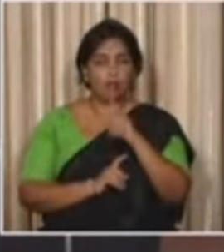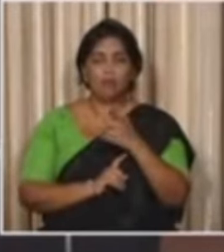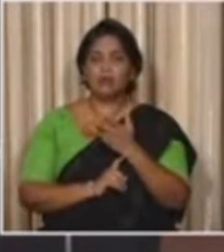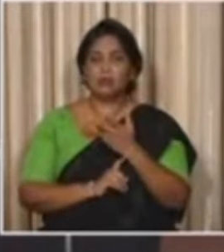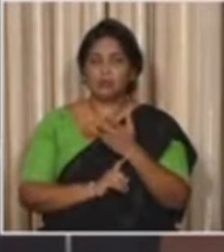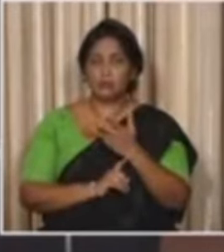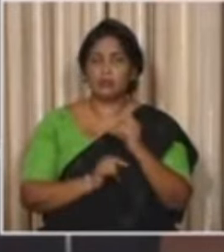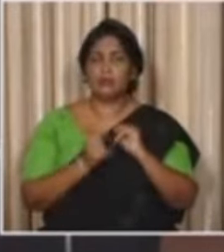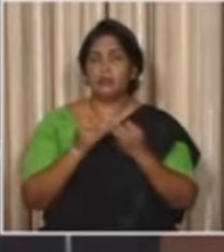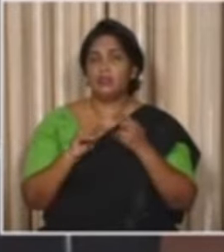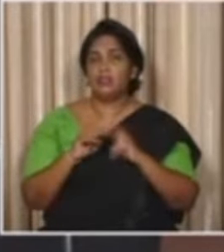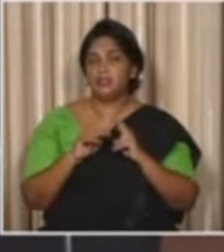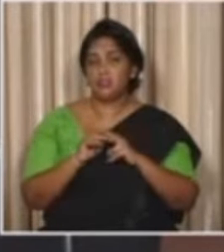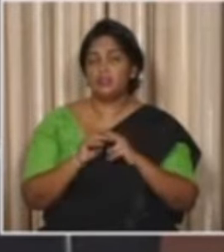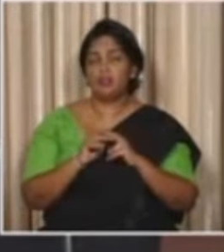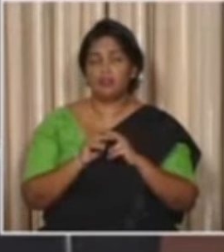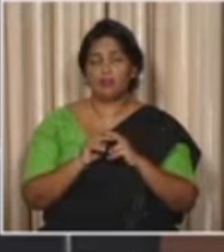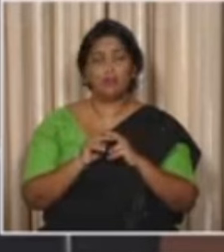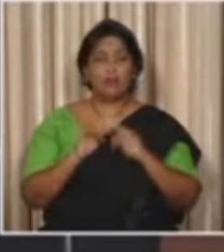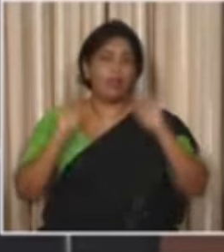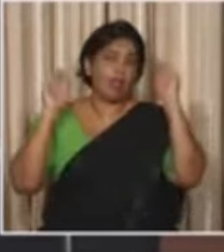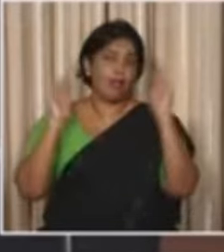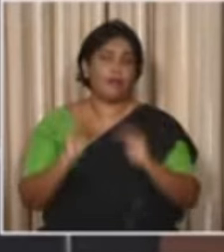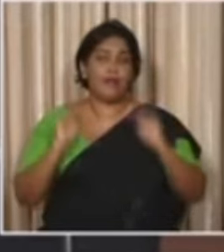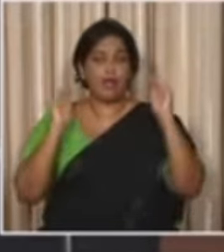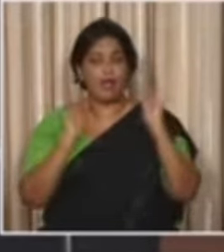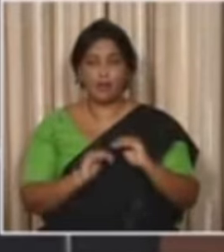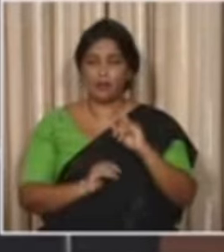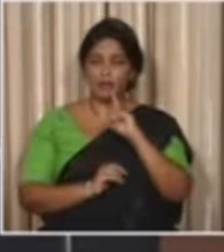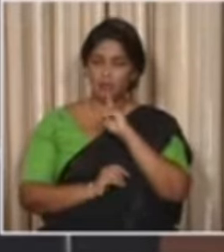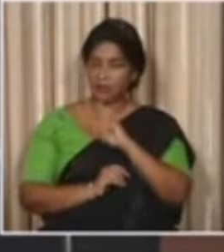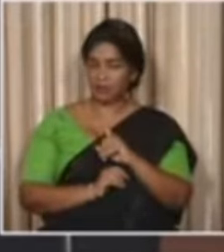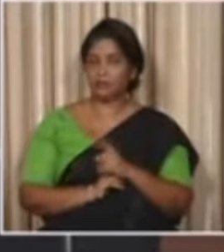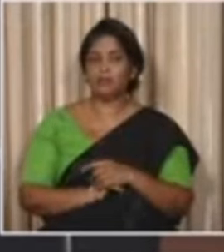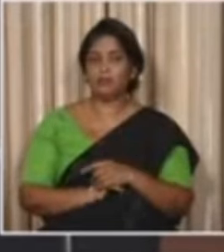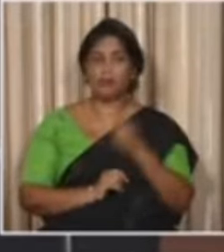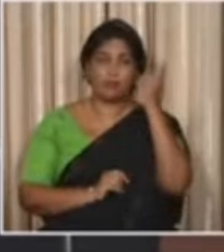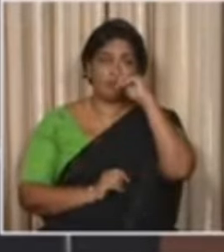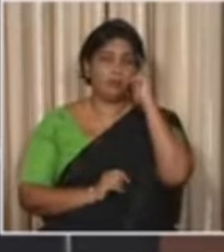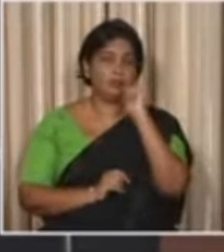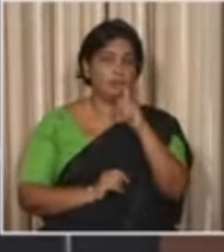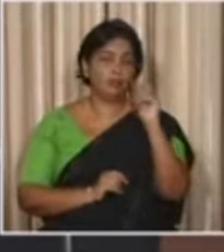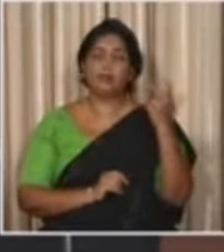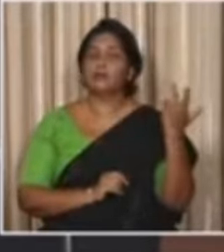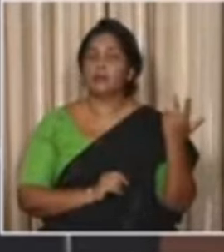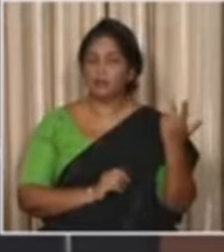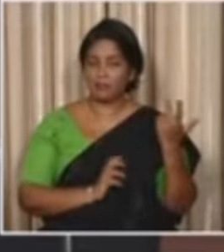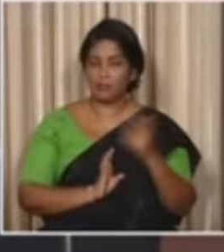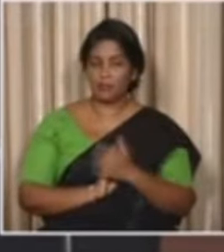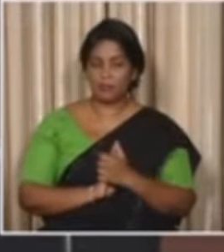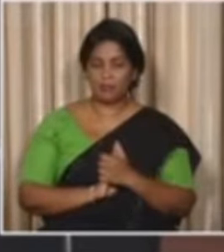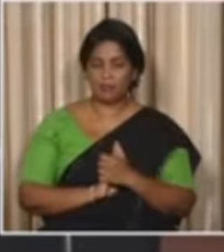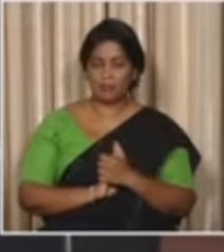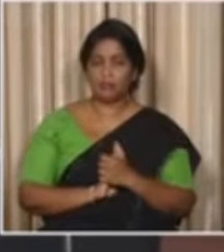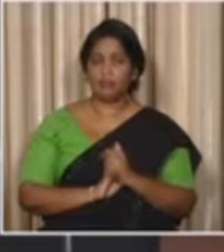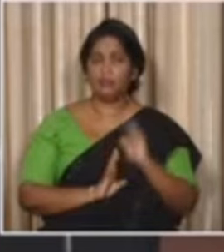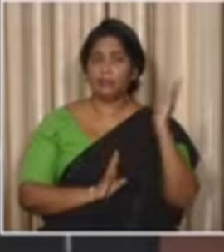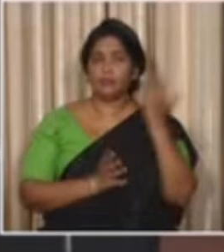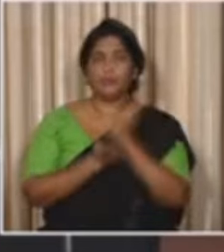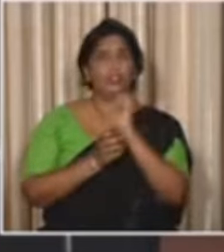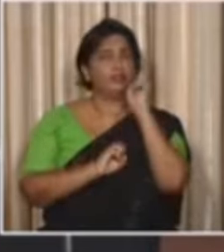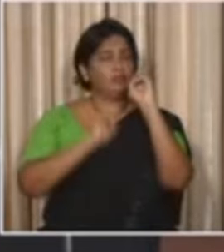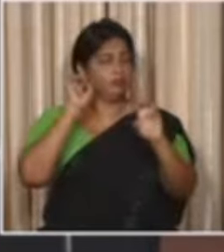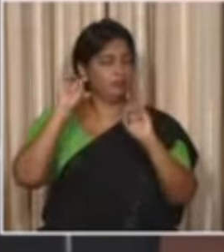අපේ ස්ටාෆ් එක ලියුම් වෙන ස්ටාෆ් එක අඩු කරගන්න පඩි කියවන්න බෑ කියලා හැමතැනම ලියුම්